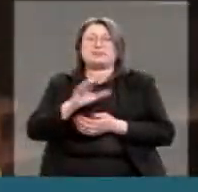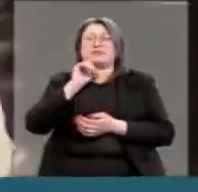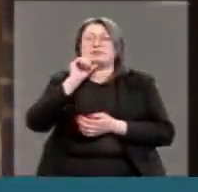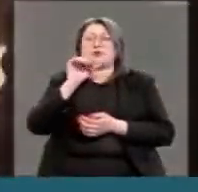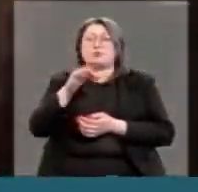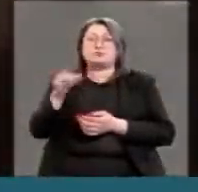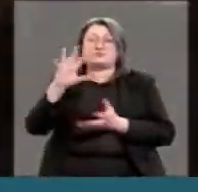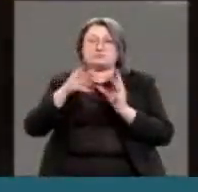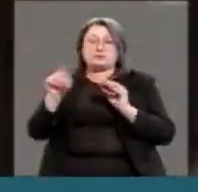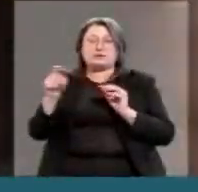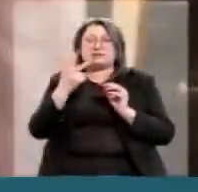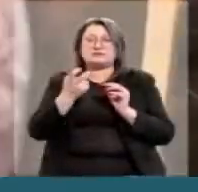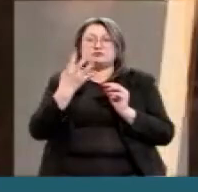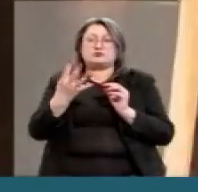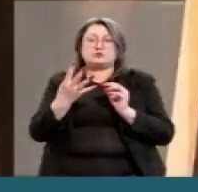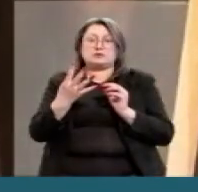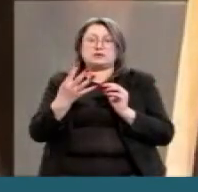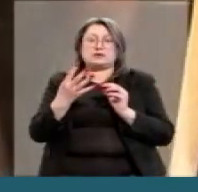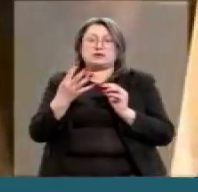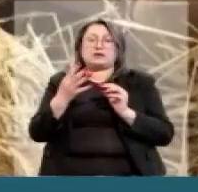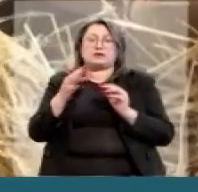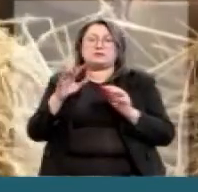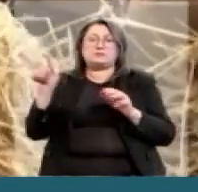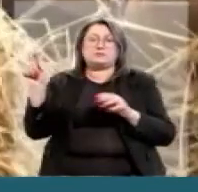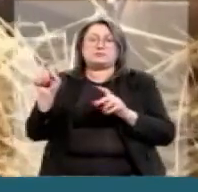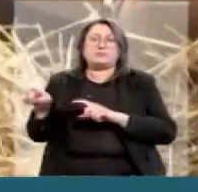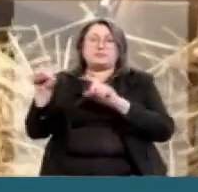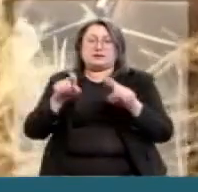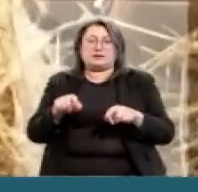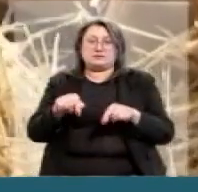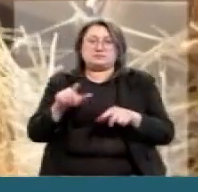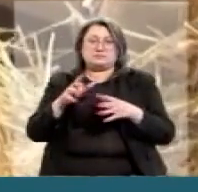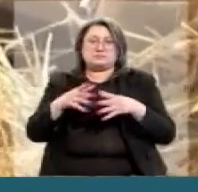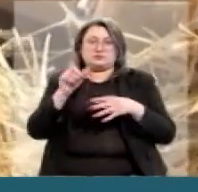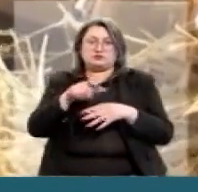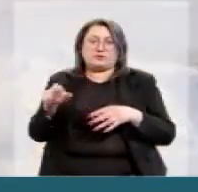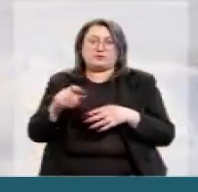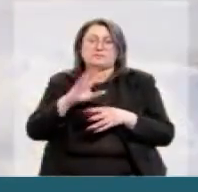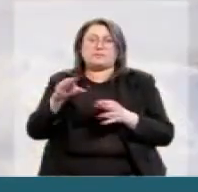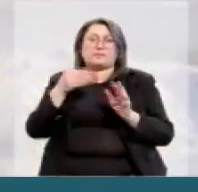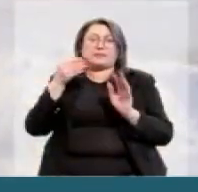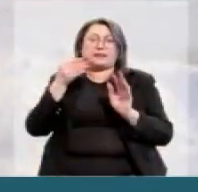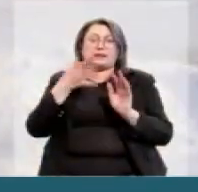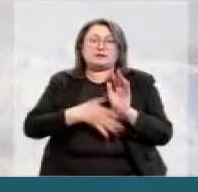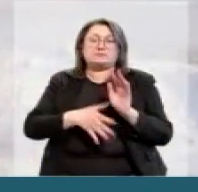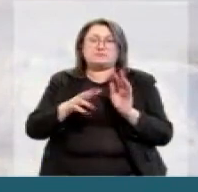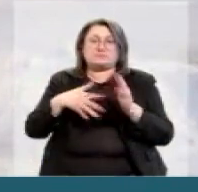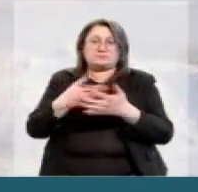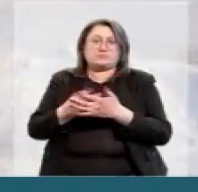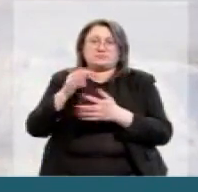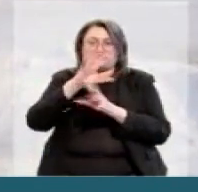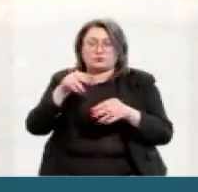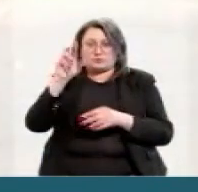көш шығыны толық мемлекеттің мойнында. Мұның сыртында отбасының әр мүшесіне 15-тен 30 айлық есептік көрсеткішке дейін демеу қаржы